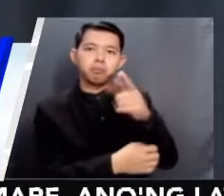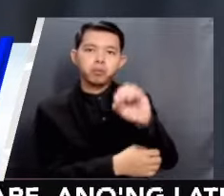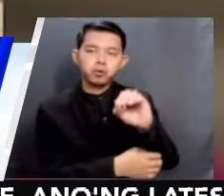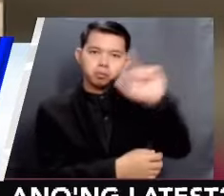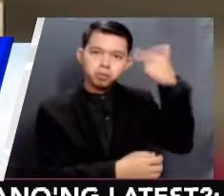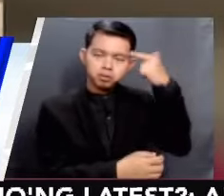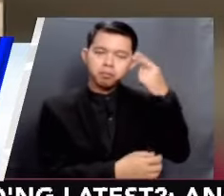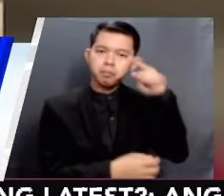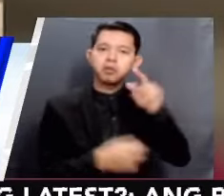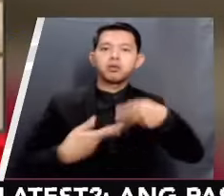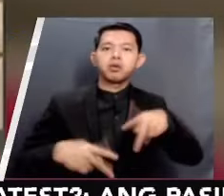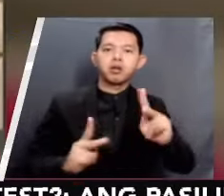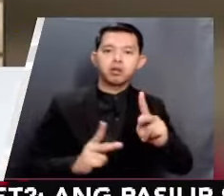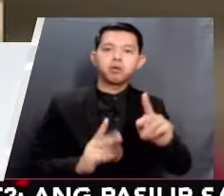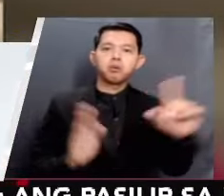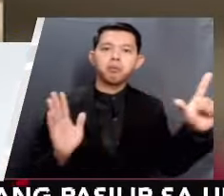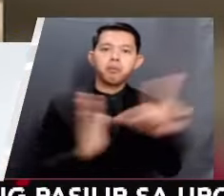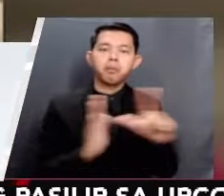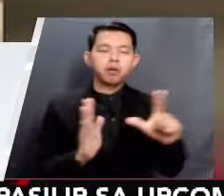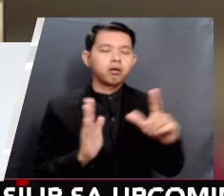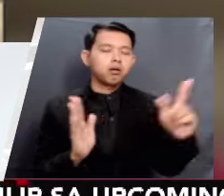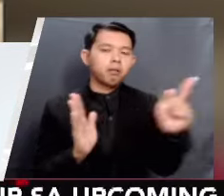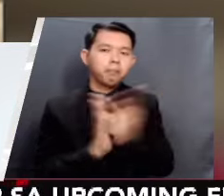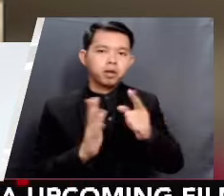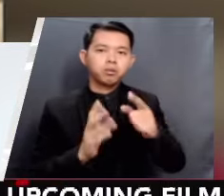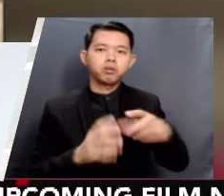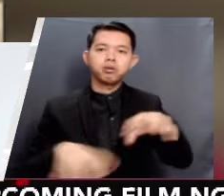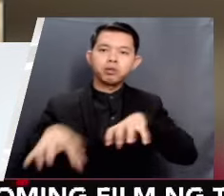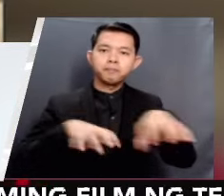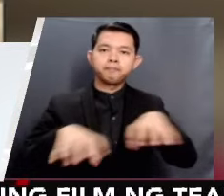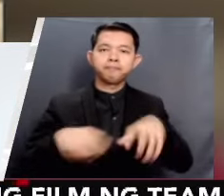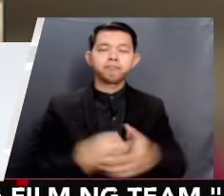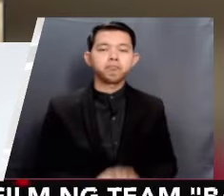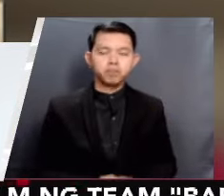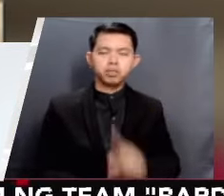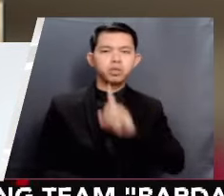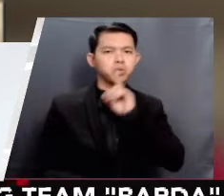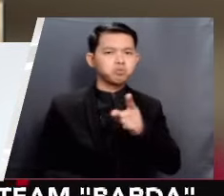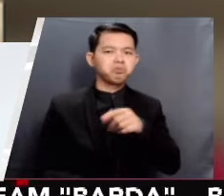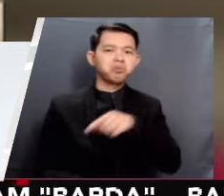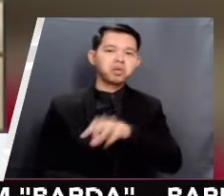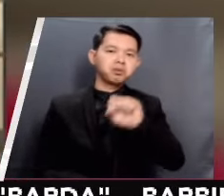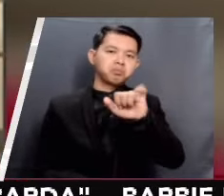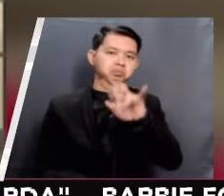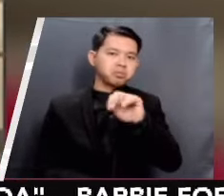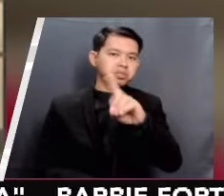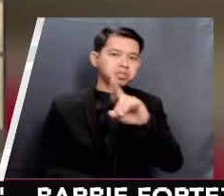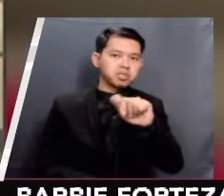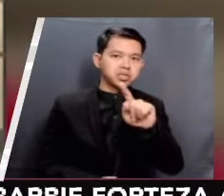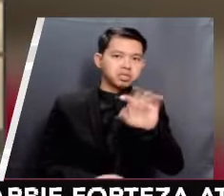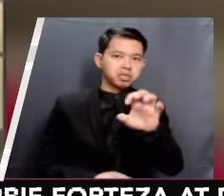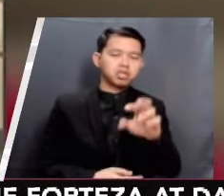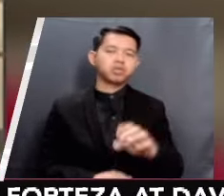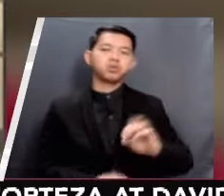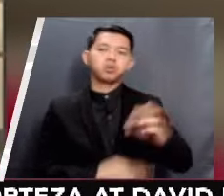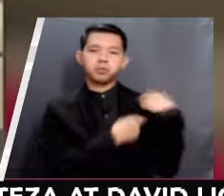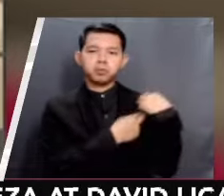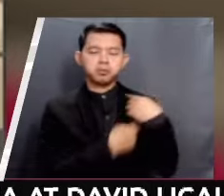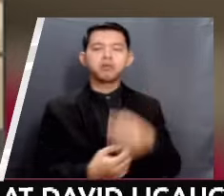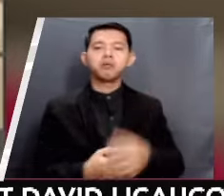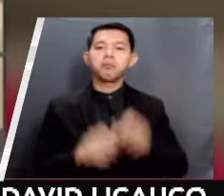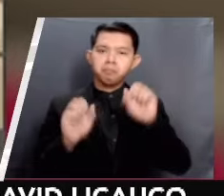aktibidad. Sigurado akong sindikato ang nagpatayo noon. Malaking posibilidad yan na Pogo money ang